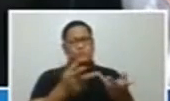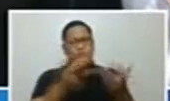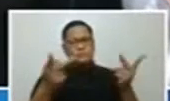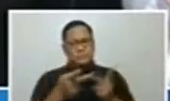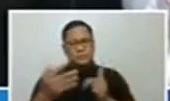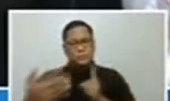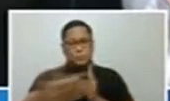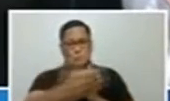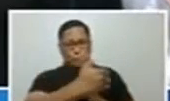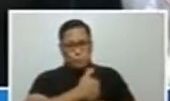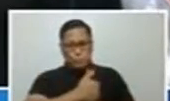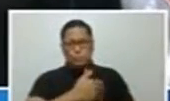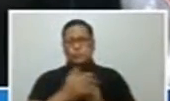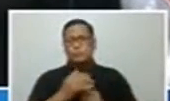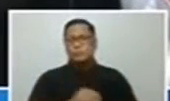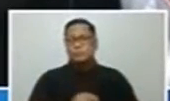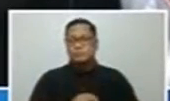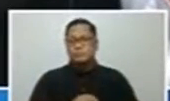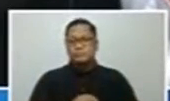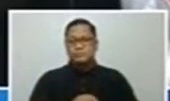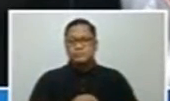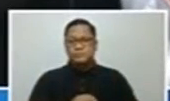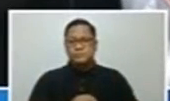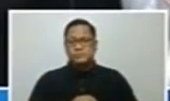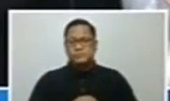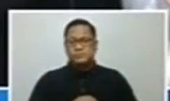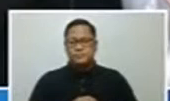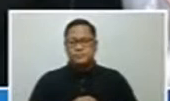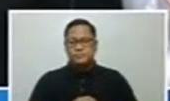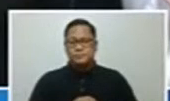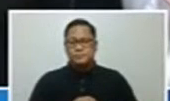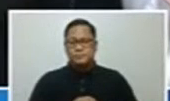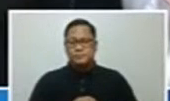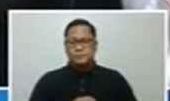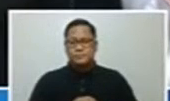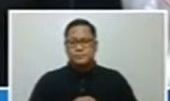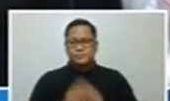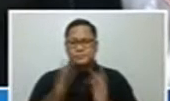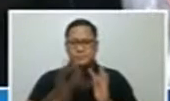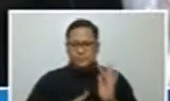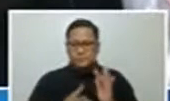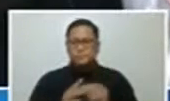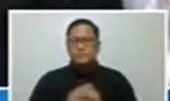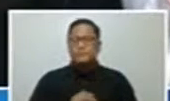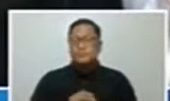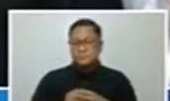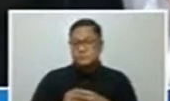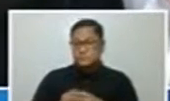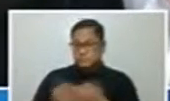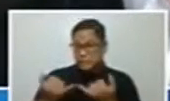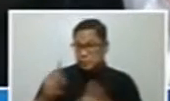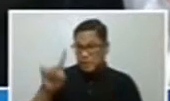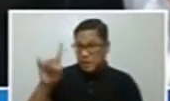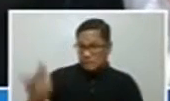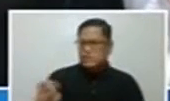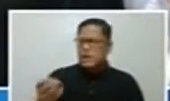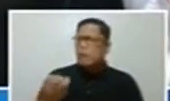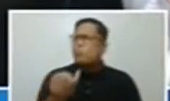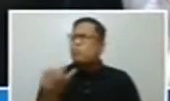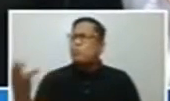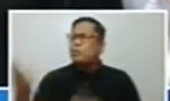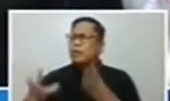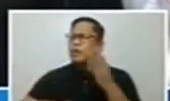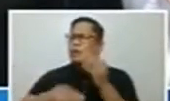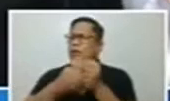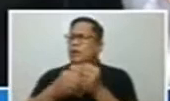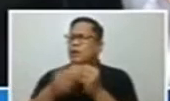city na sa hospital ng Palawan, nasa tatlo pa lang yung lahat-lahat nagpositibo. Kaya busy tayo ngayon na tinutulungan